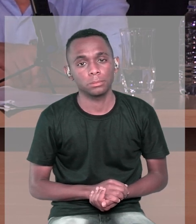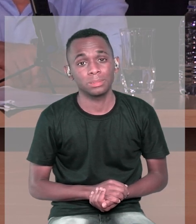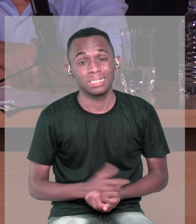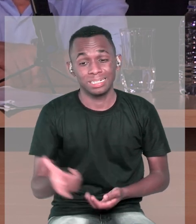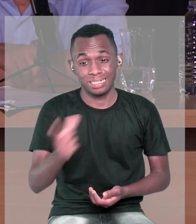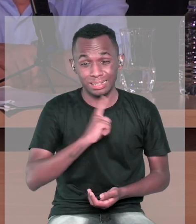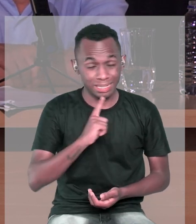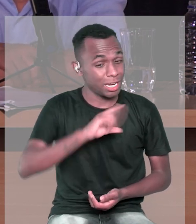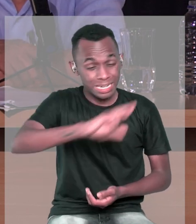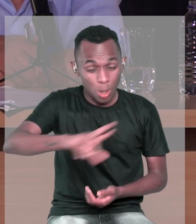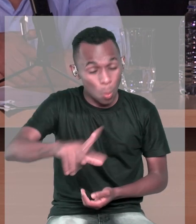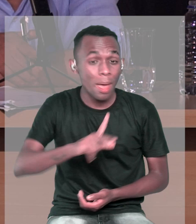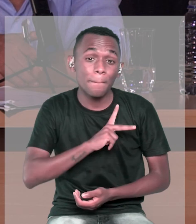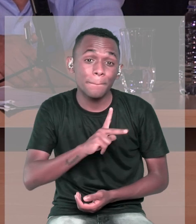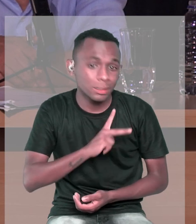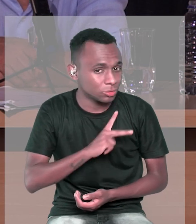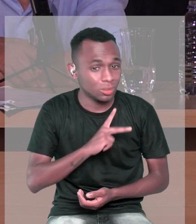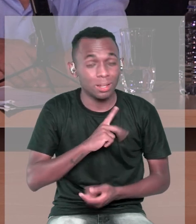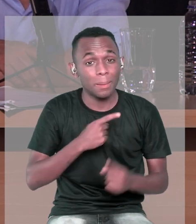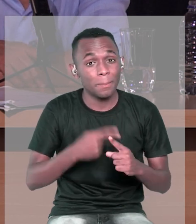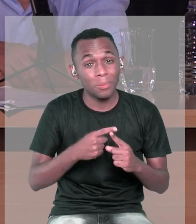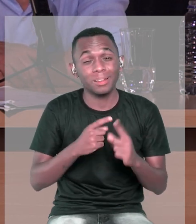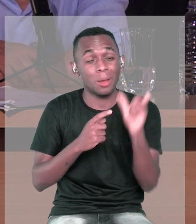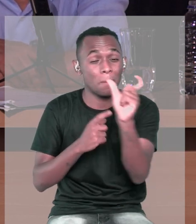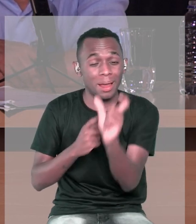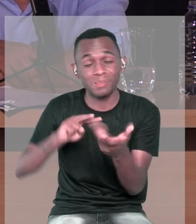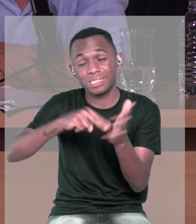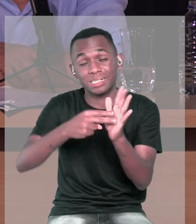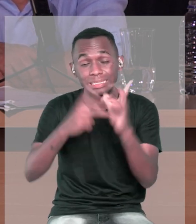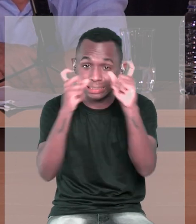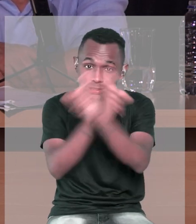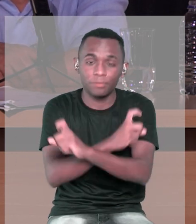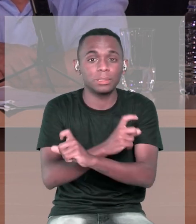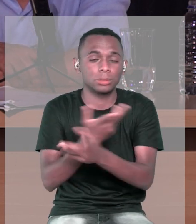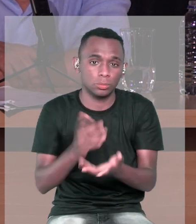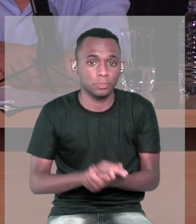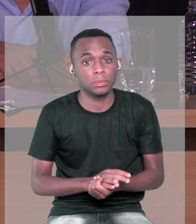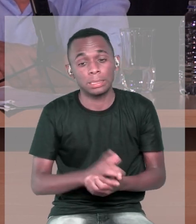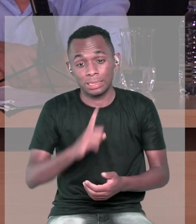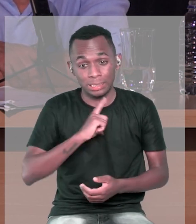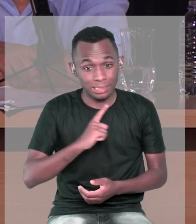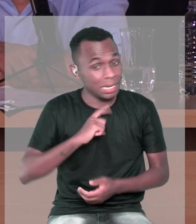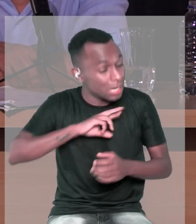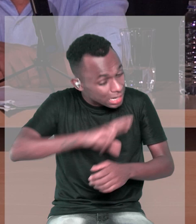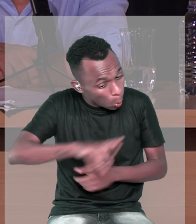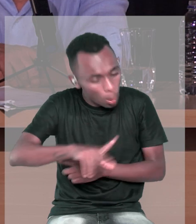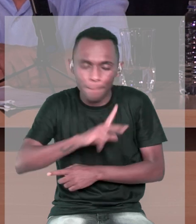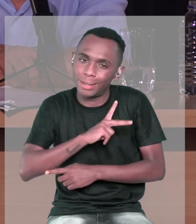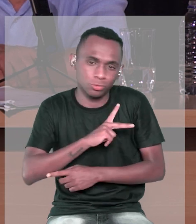é propriedade privada, é porque o jogo de palavras é complexo. Avoir, que é o verbo ter, não é propriedade